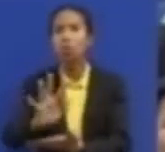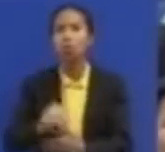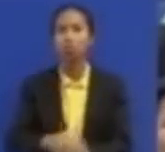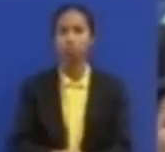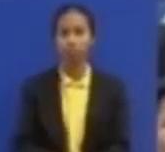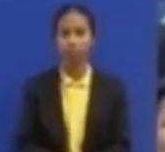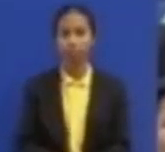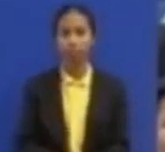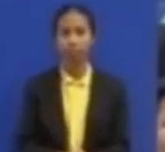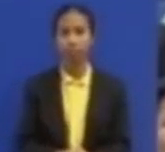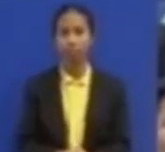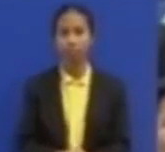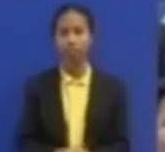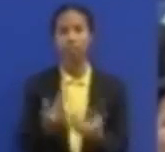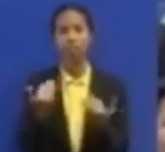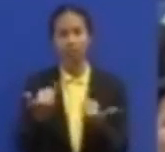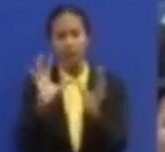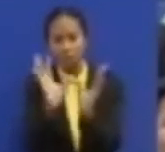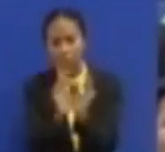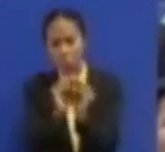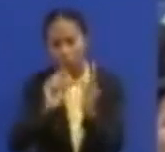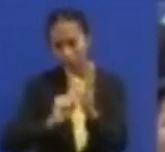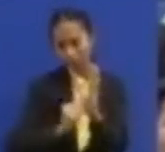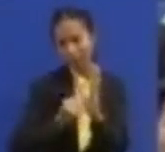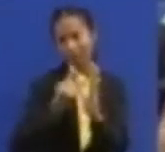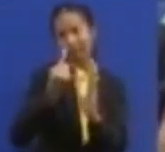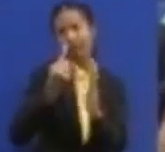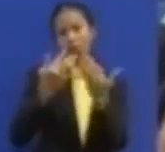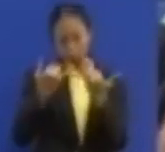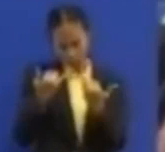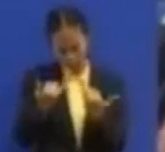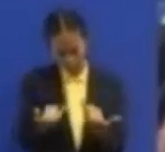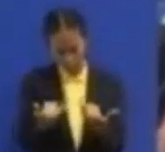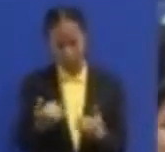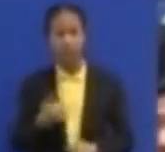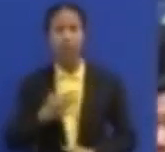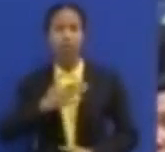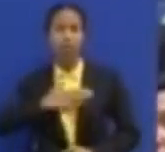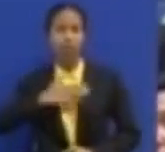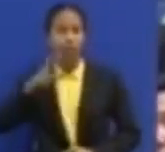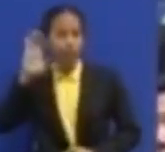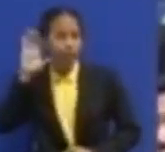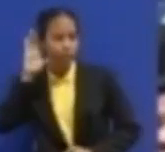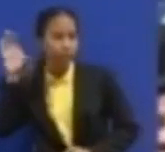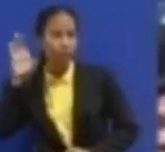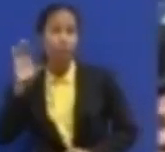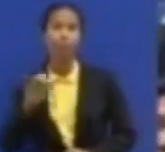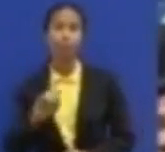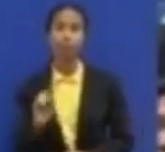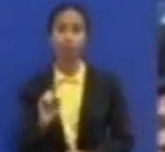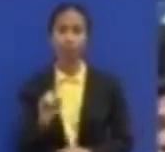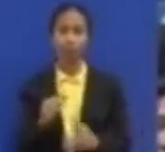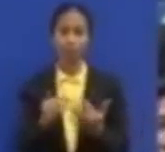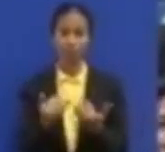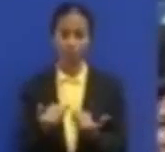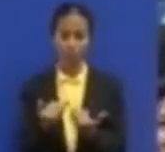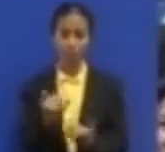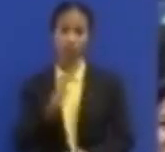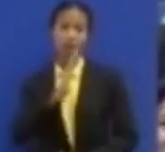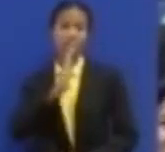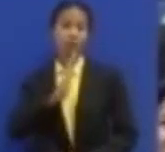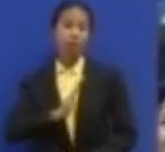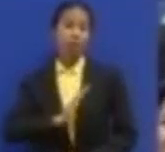แต่บังเอิญมันเป็นการประชุมครั้งแรกวันนี้ให้มันเดินไปเลยครับแล้วผมเชื่อว่าเกียรติยศอันสูงส่งของคุณพ่อผม